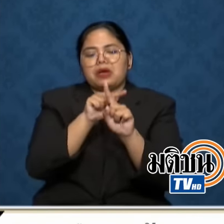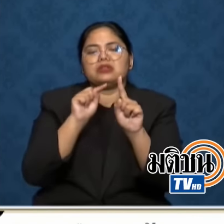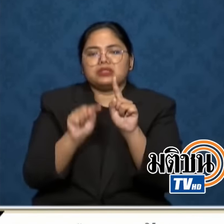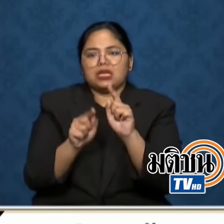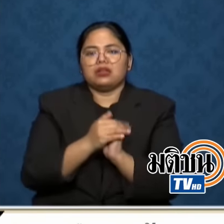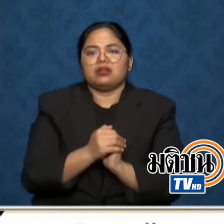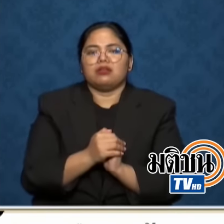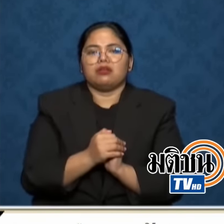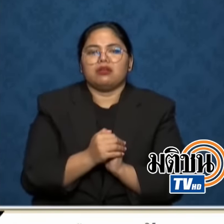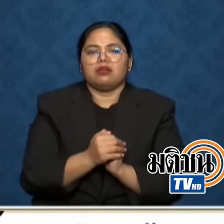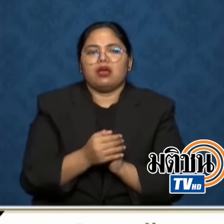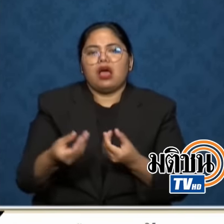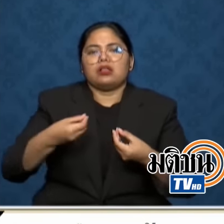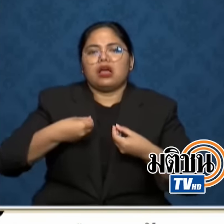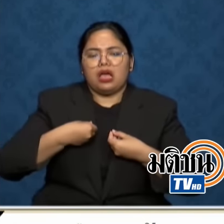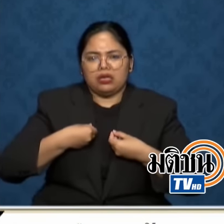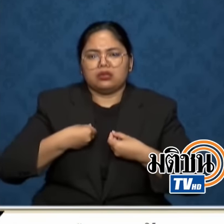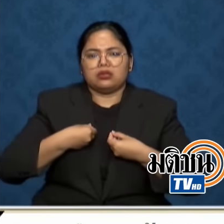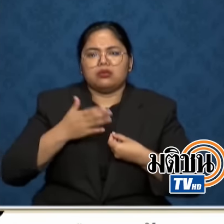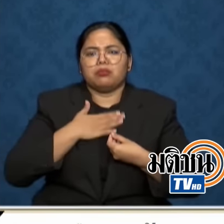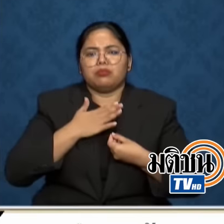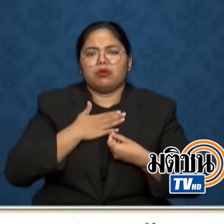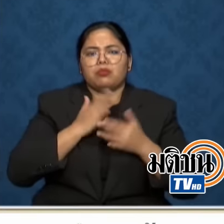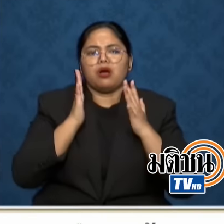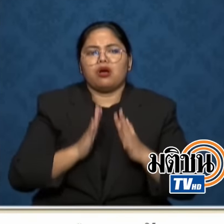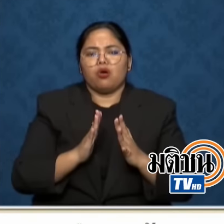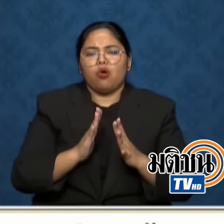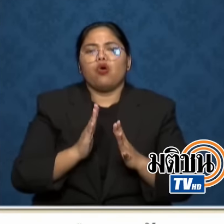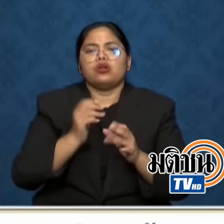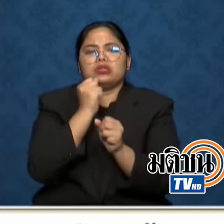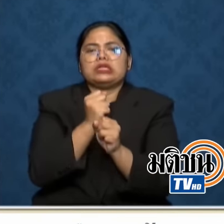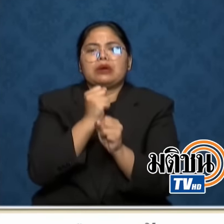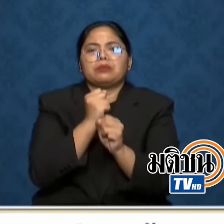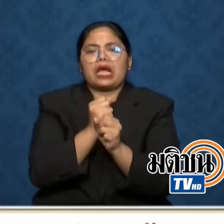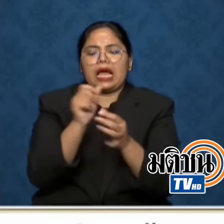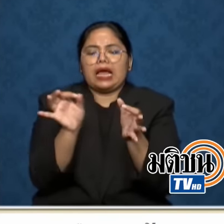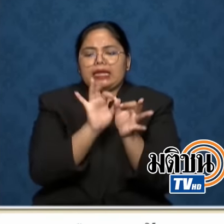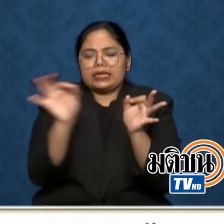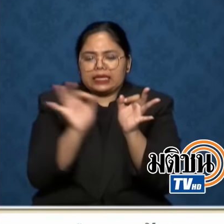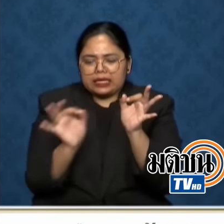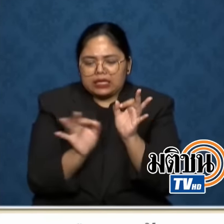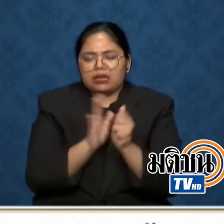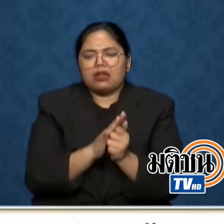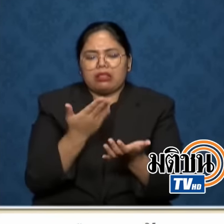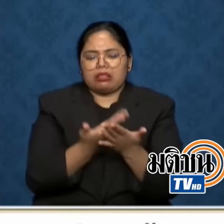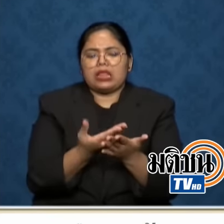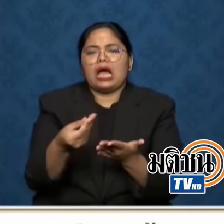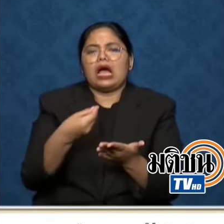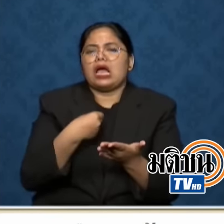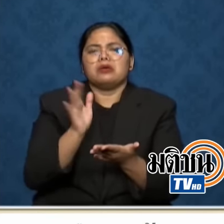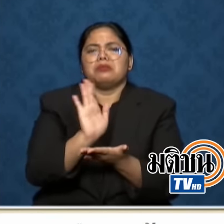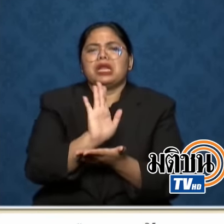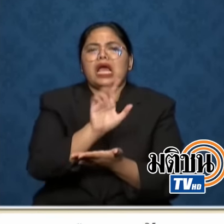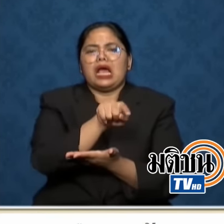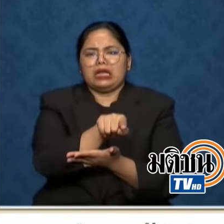ต่อราคาปกอ่ะคือผมเชื่อว่านักเขียนน่ะไม่อยากได้อันนี้หรอกครับเขาอยากได้สิ่งที่มาช่วยเขาให้ไปต่อ